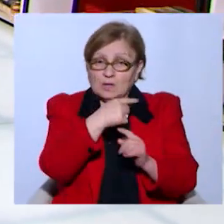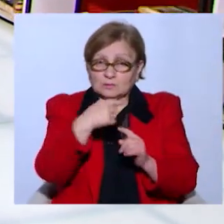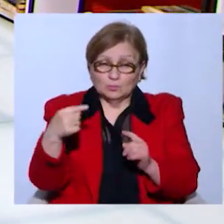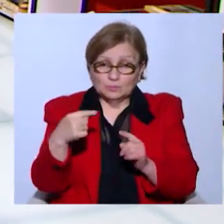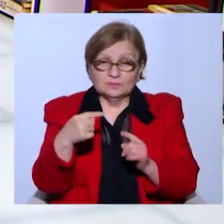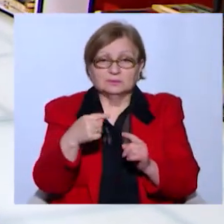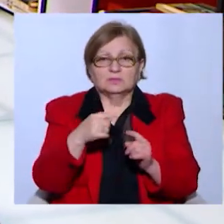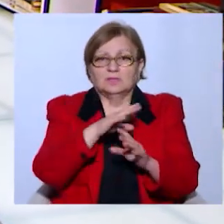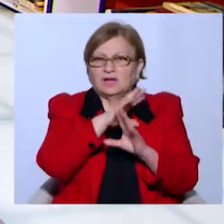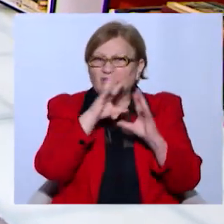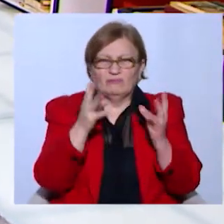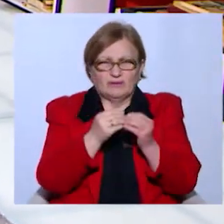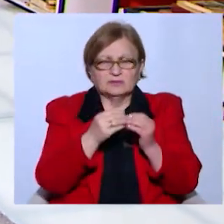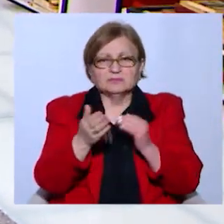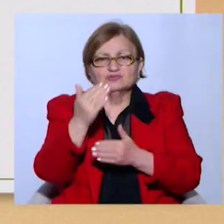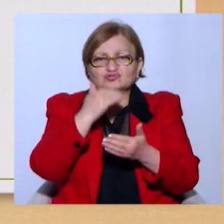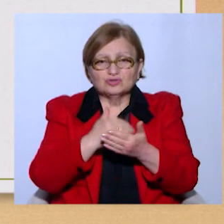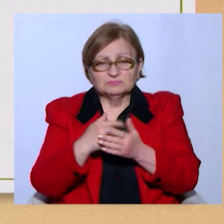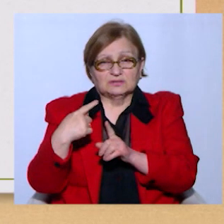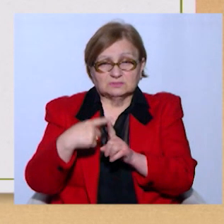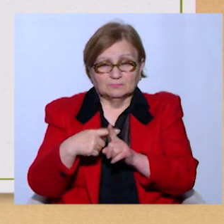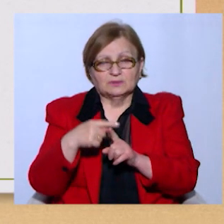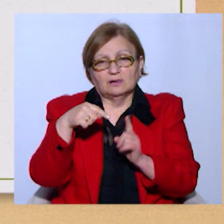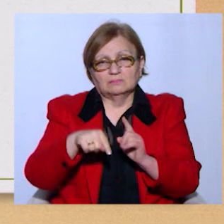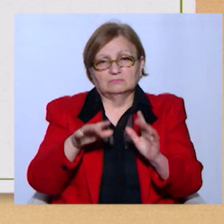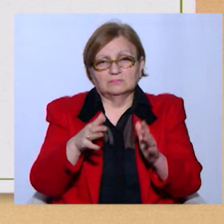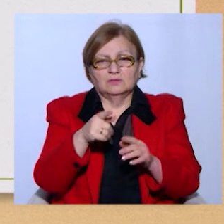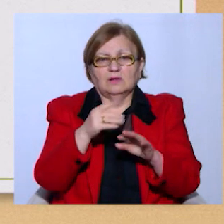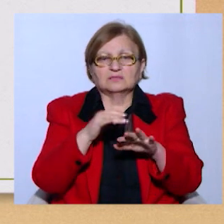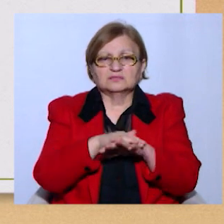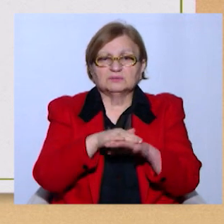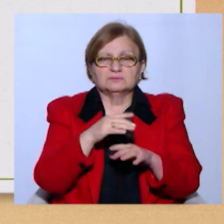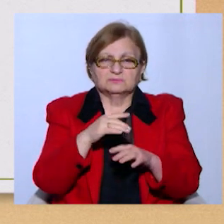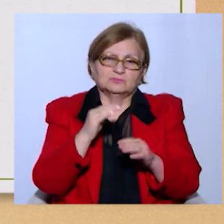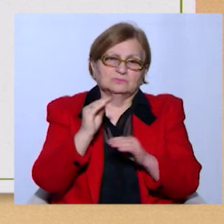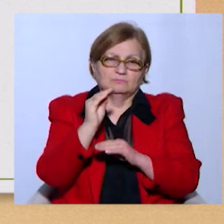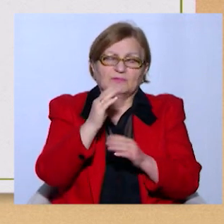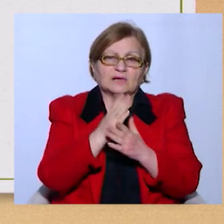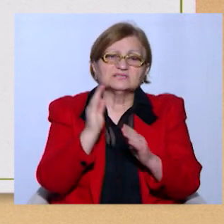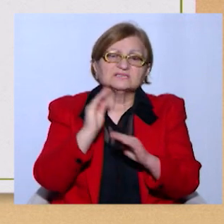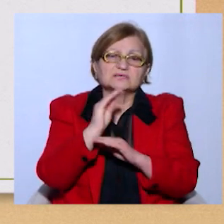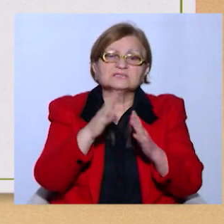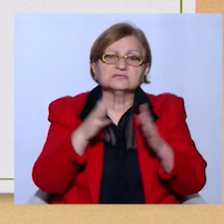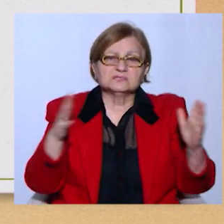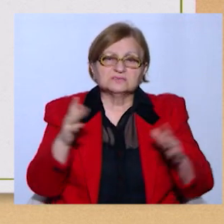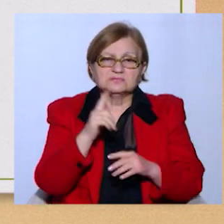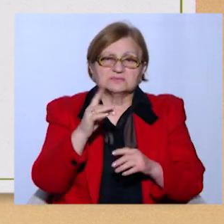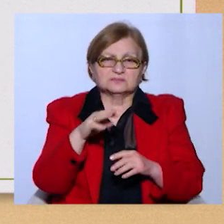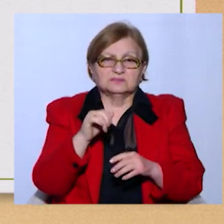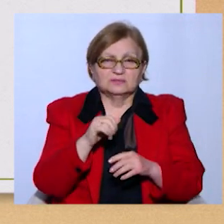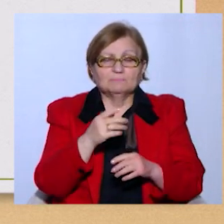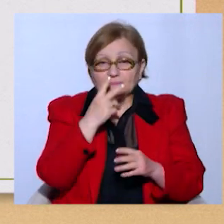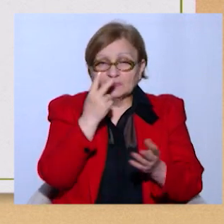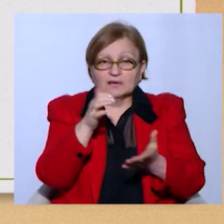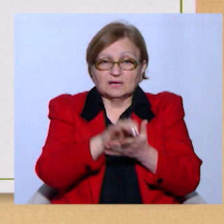გვხვდება ყველა და შემდეგ დადებითი წევრები, ამ შემთხვევაში არითმეტიკული პროგრესია არის ზრდადი. მოდით გავიცნოთ